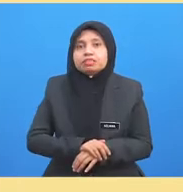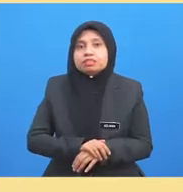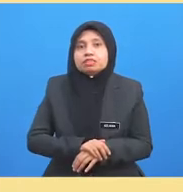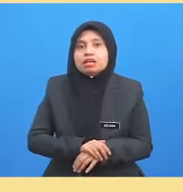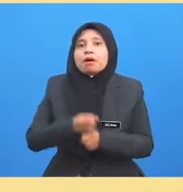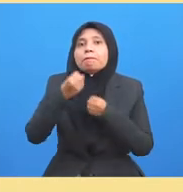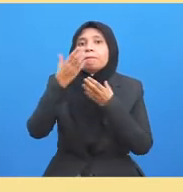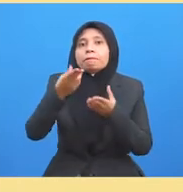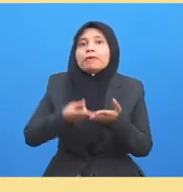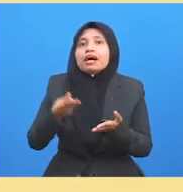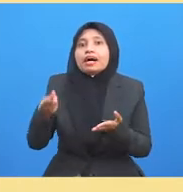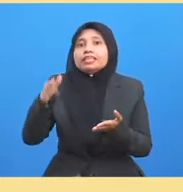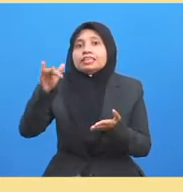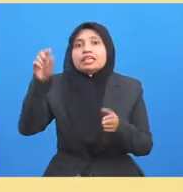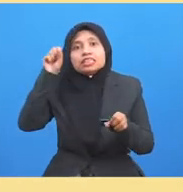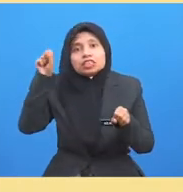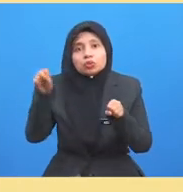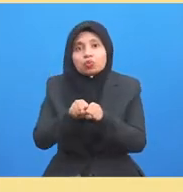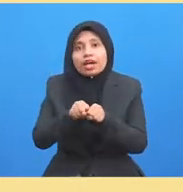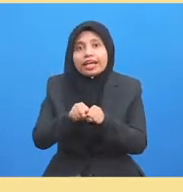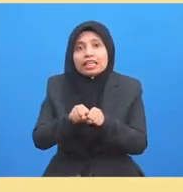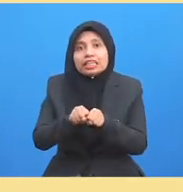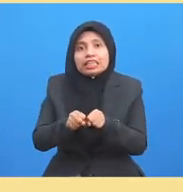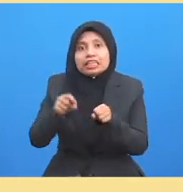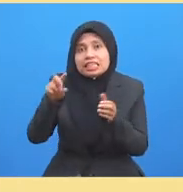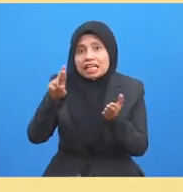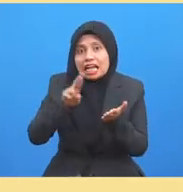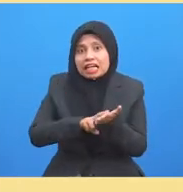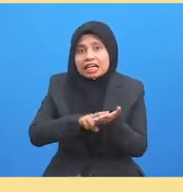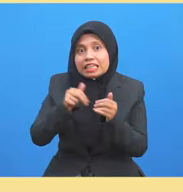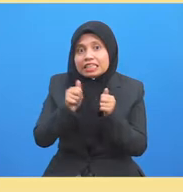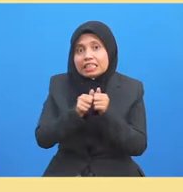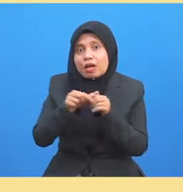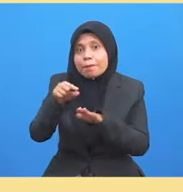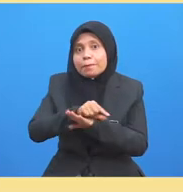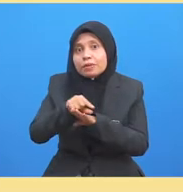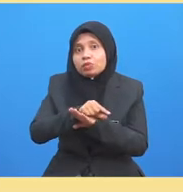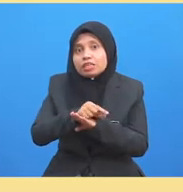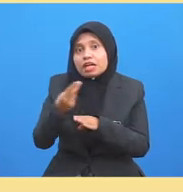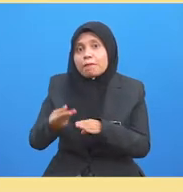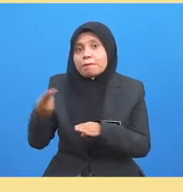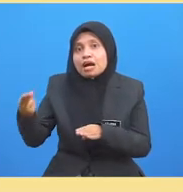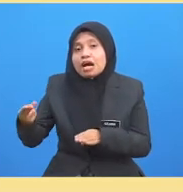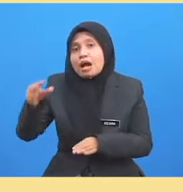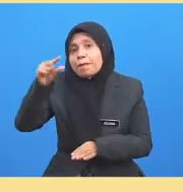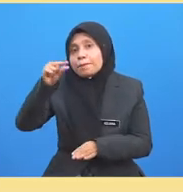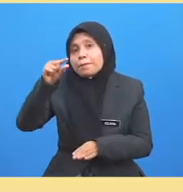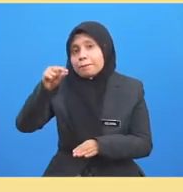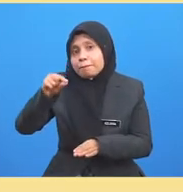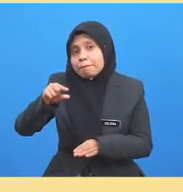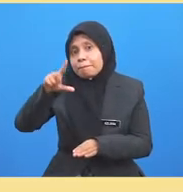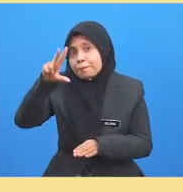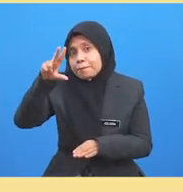Nyatakan bahan yang sesuai direkatkan dengan menggunakan bahan perekat berikut.